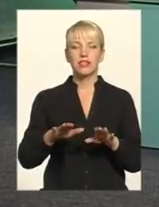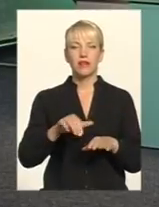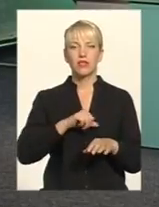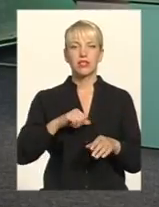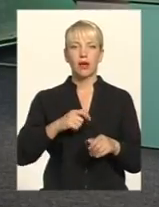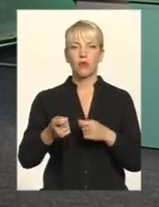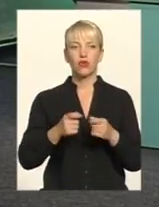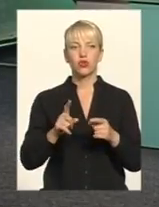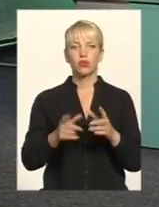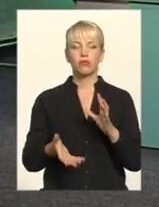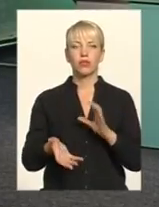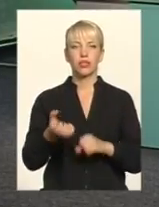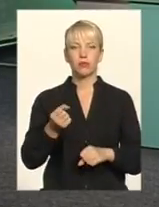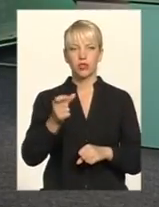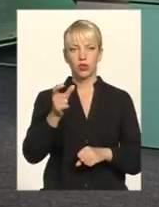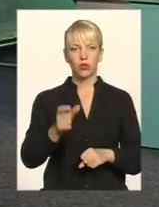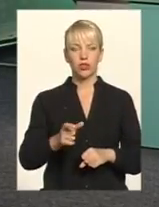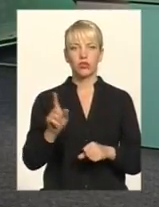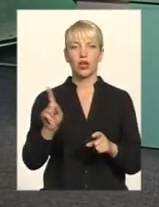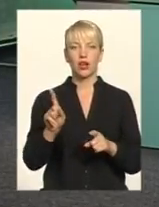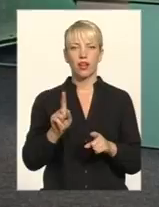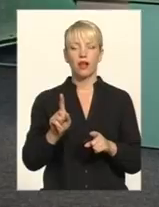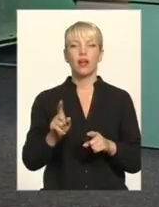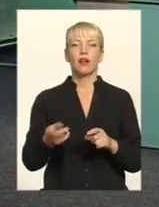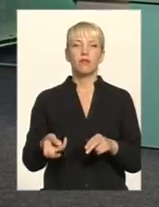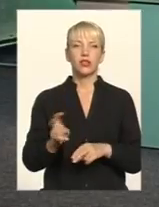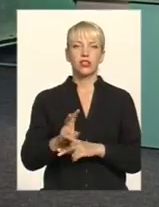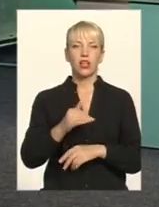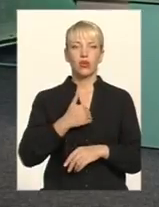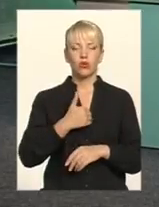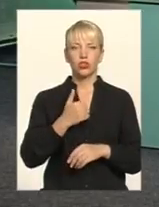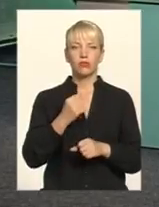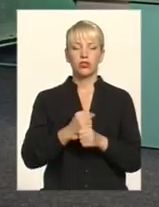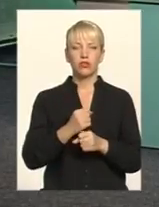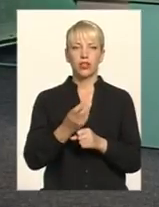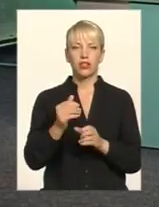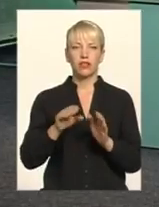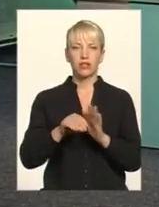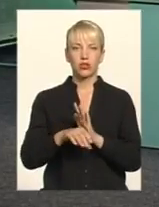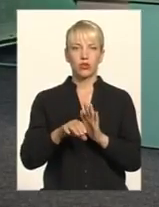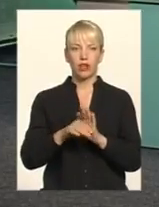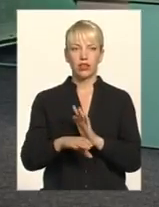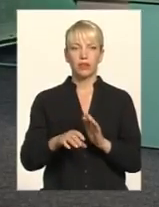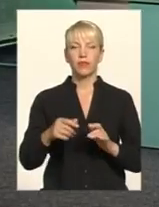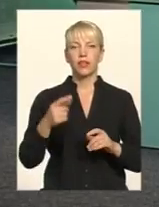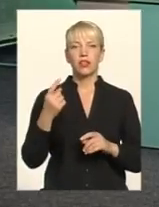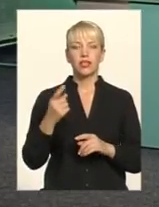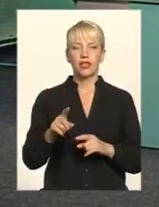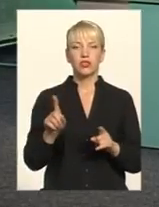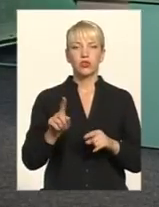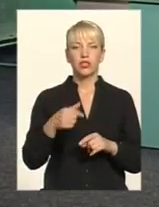підтримати людину, яка прийшла і хоче працювати, інвестувати? Ну, те, що я сказав, перш за